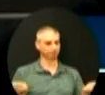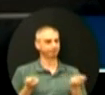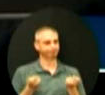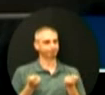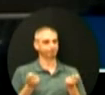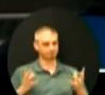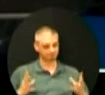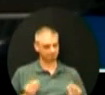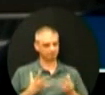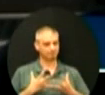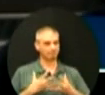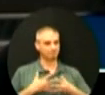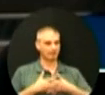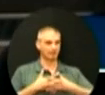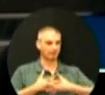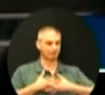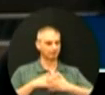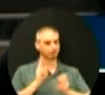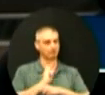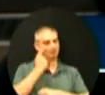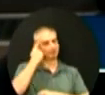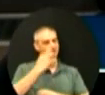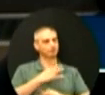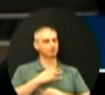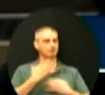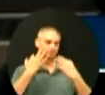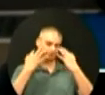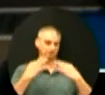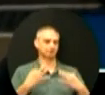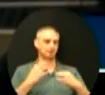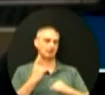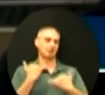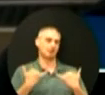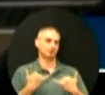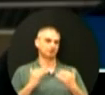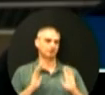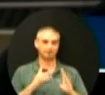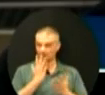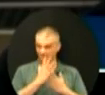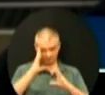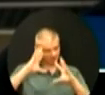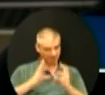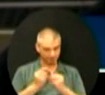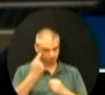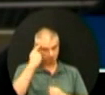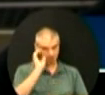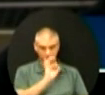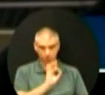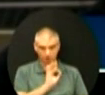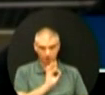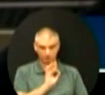הזאת ביחד, שומרת על עמדתי הממלכתית בשלב זה. גיבשת לעצמך כבר עמדה?